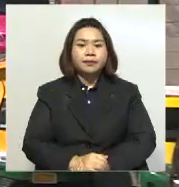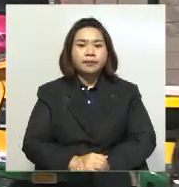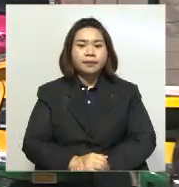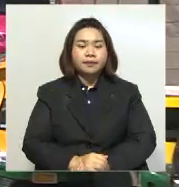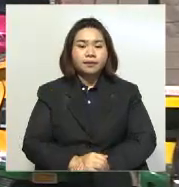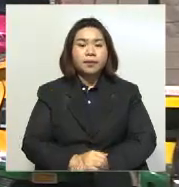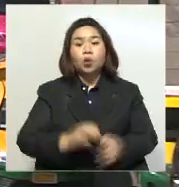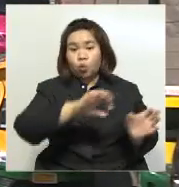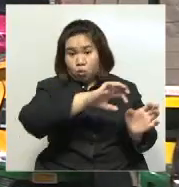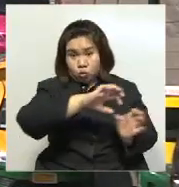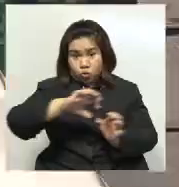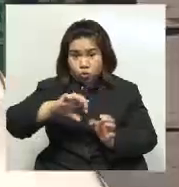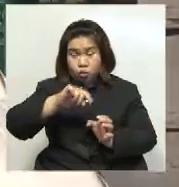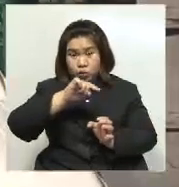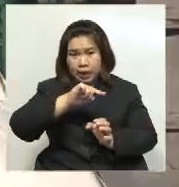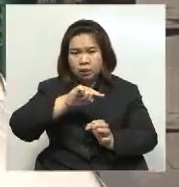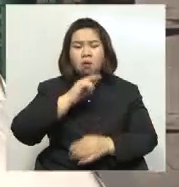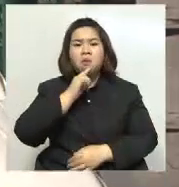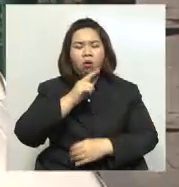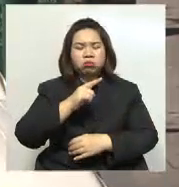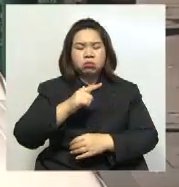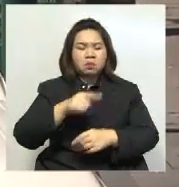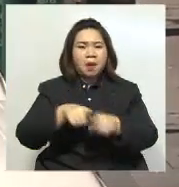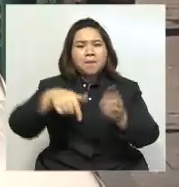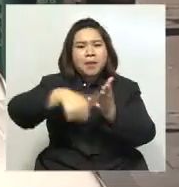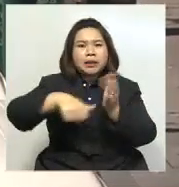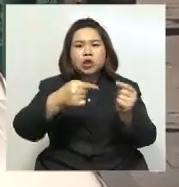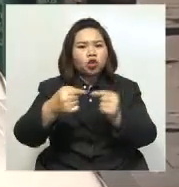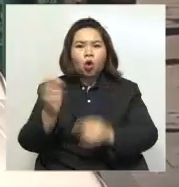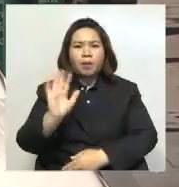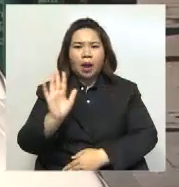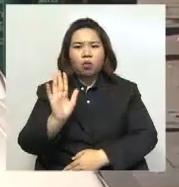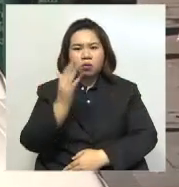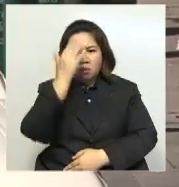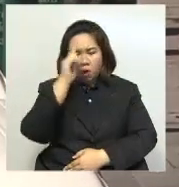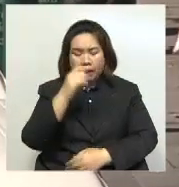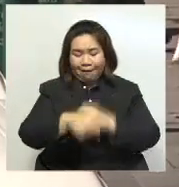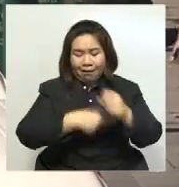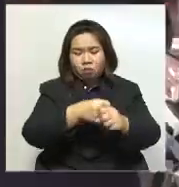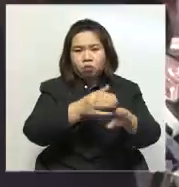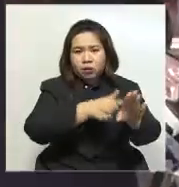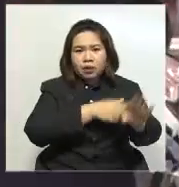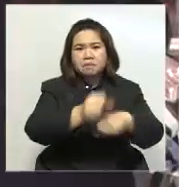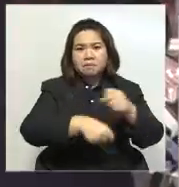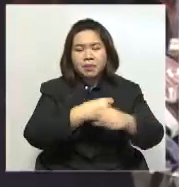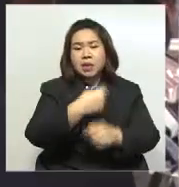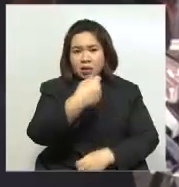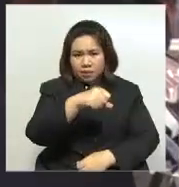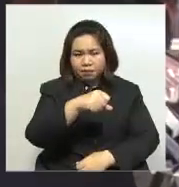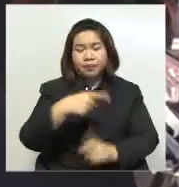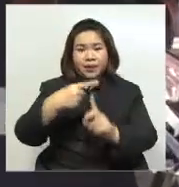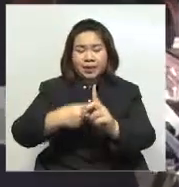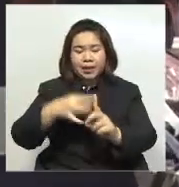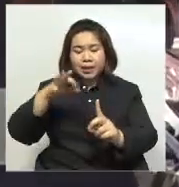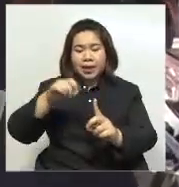สำหรับรถตู้ที่กรมการขนส่งทางบกไม่ต่อการจดทะเบียนนะคะก็เป็นรถตู้ที่มีอายุการใช้งานเกิน10ปีอย่างวันที่30กันยาย